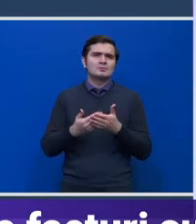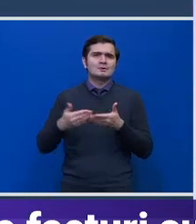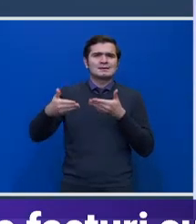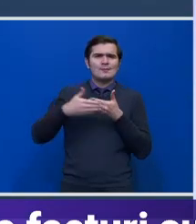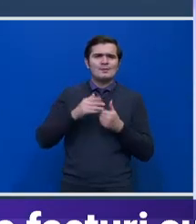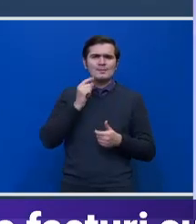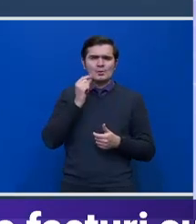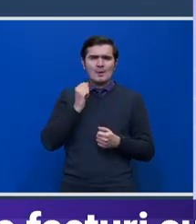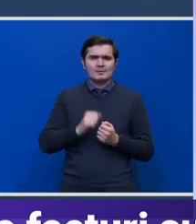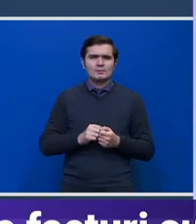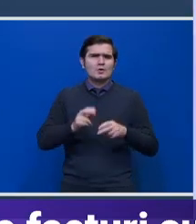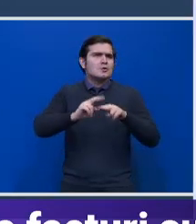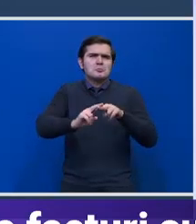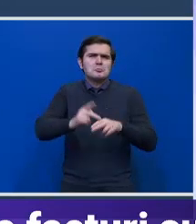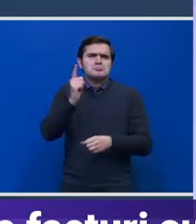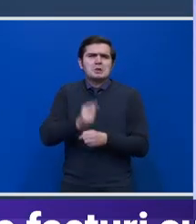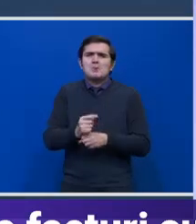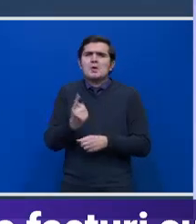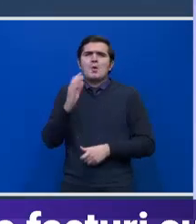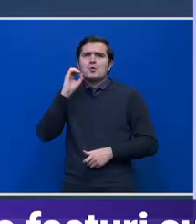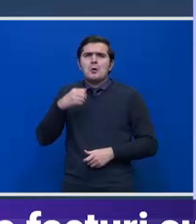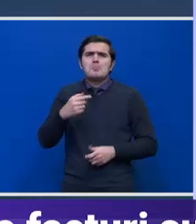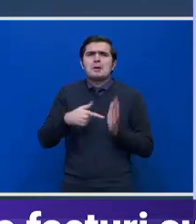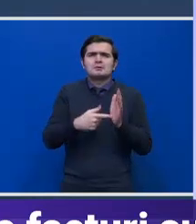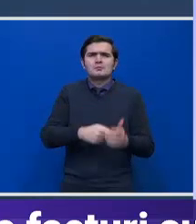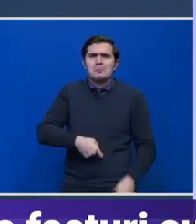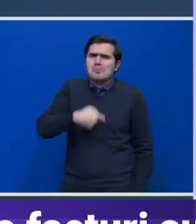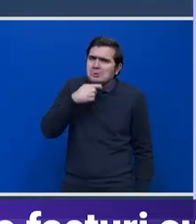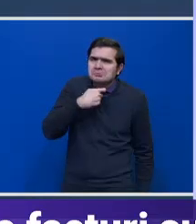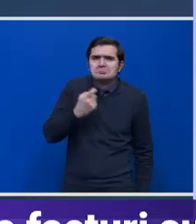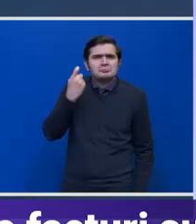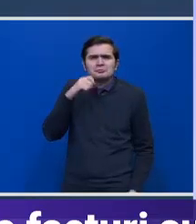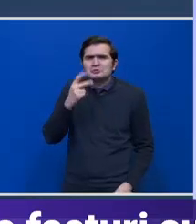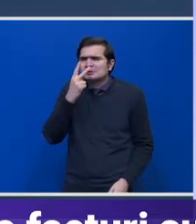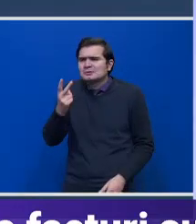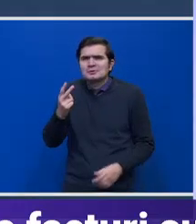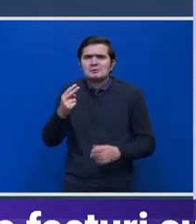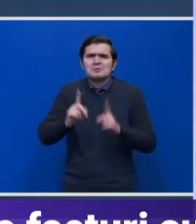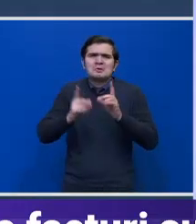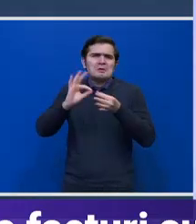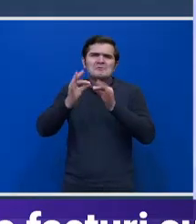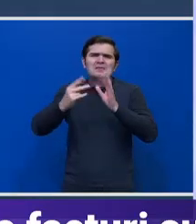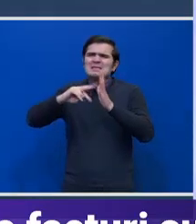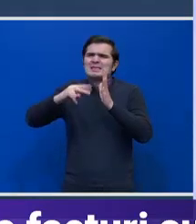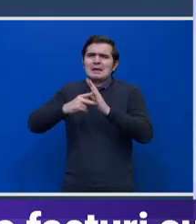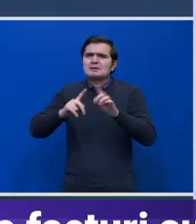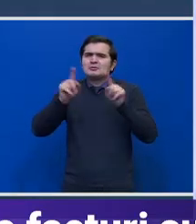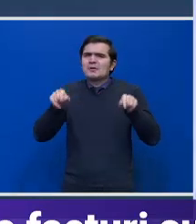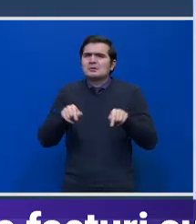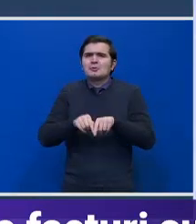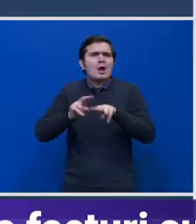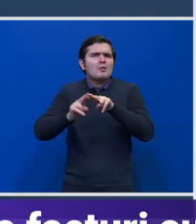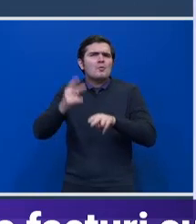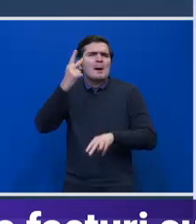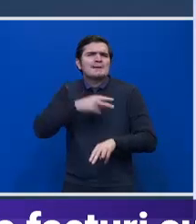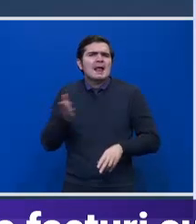oameni. Cum ar trebui un om, nu știu, un bătrân care poate nu știe să uite la chestii tehnice pe factură, să înțeleagă dacă